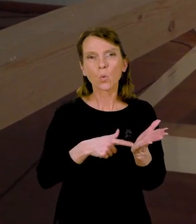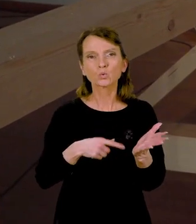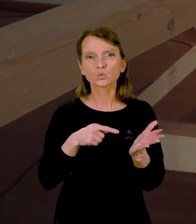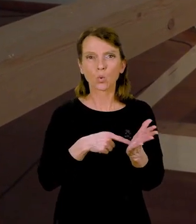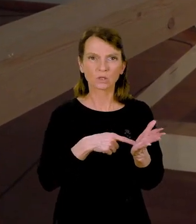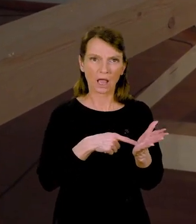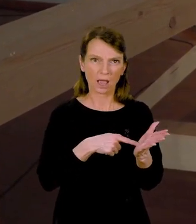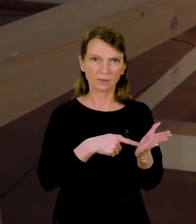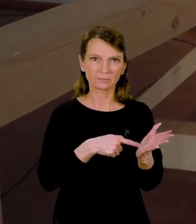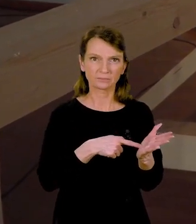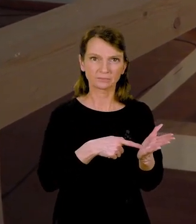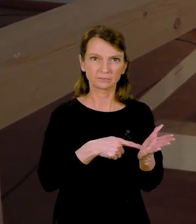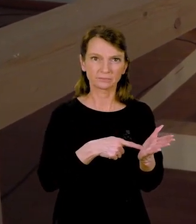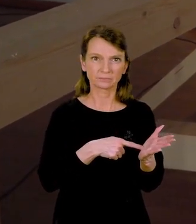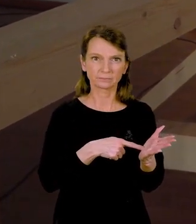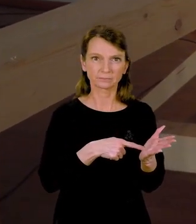usoda.